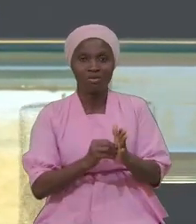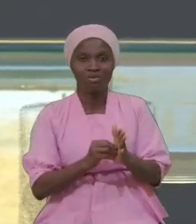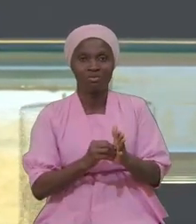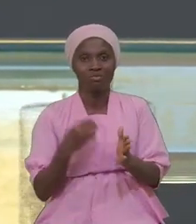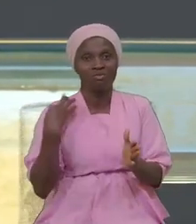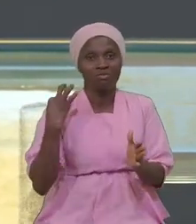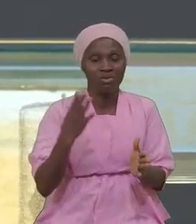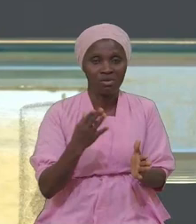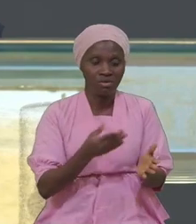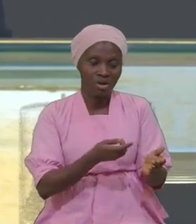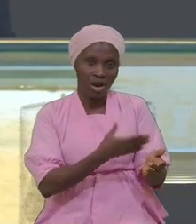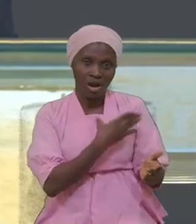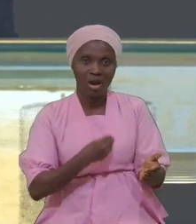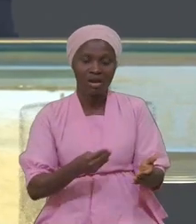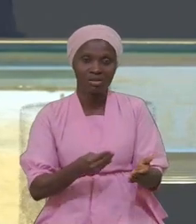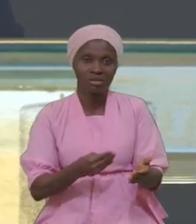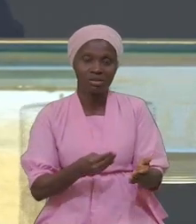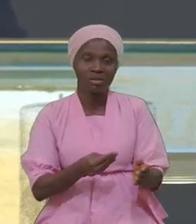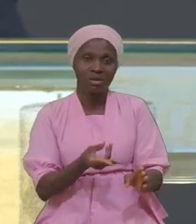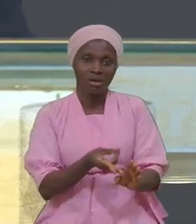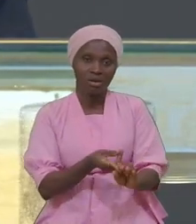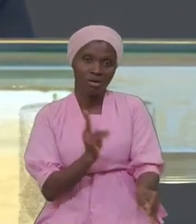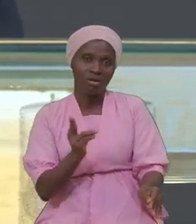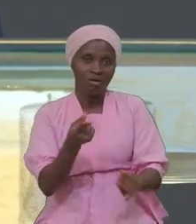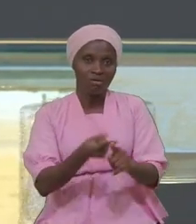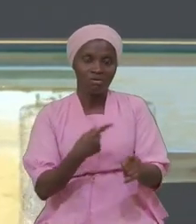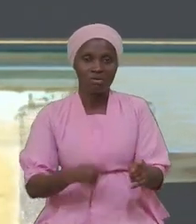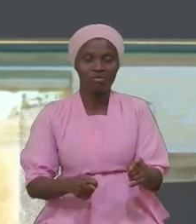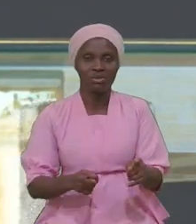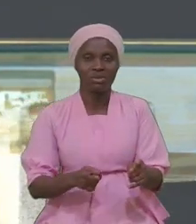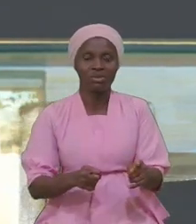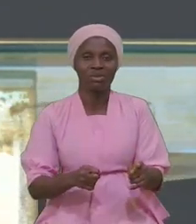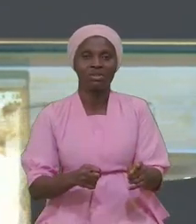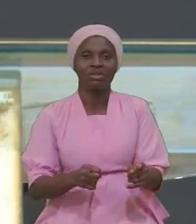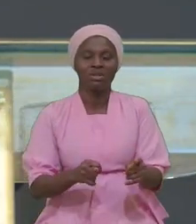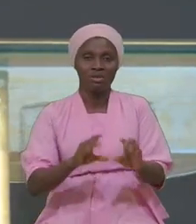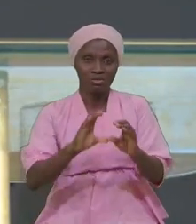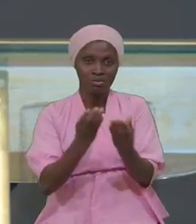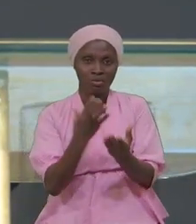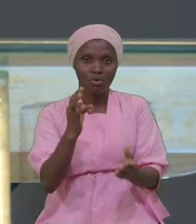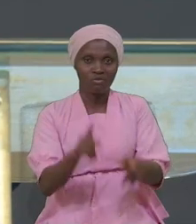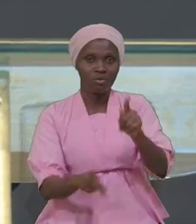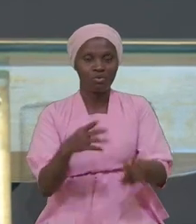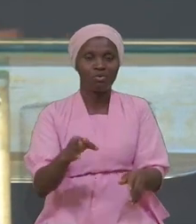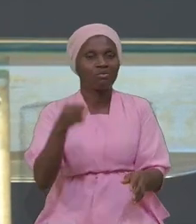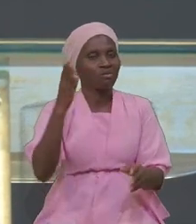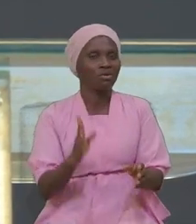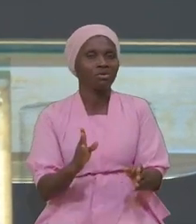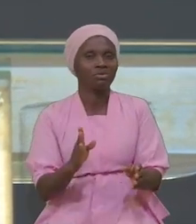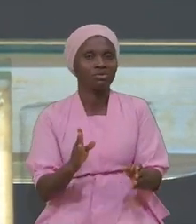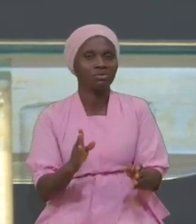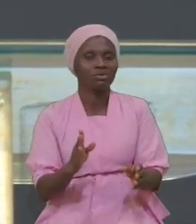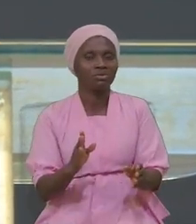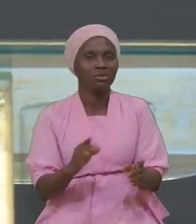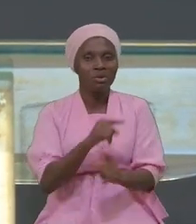retirent de l'assemblée du peuple de Dieu. Lorsque, là où vous les voyez, vous ne les